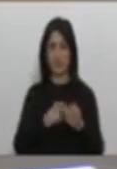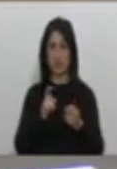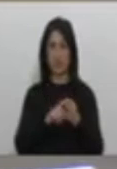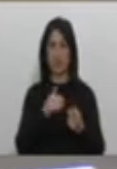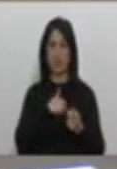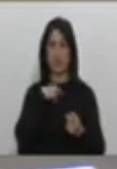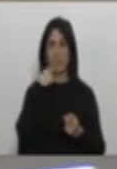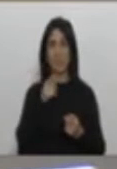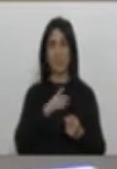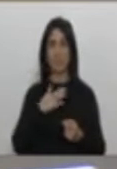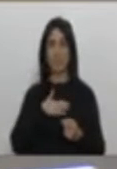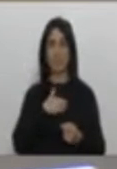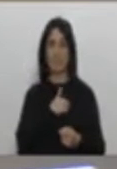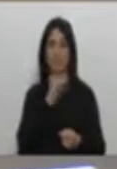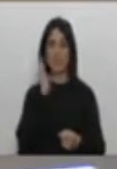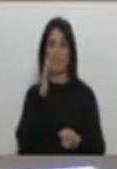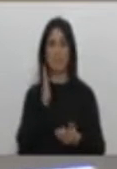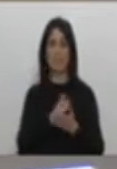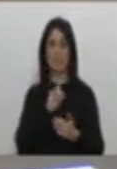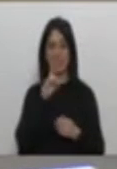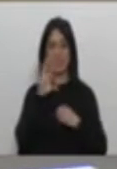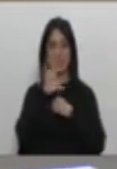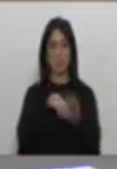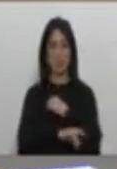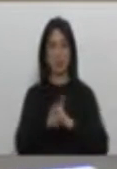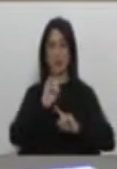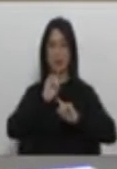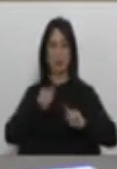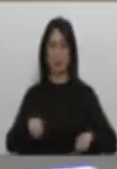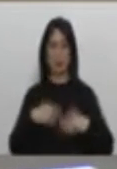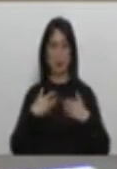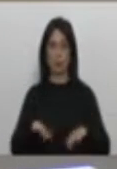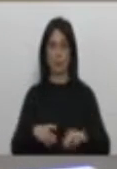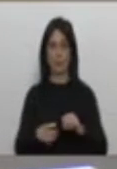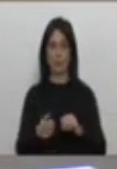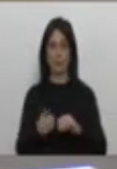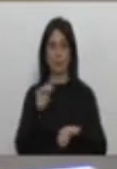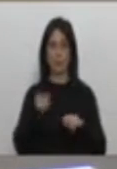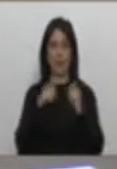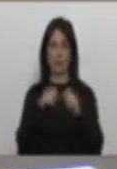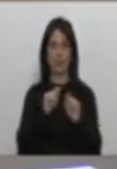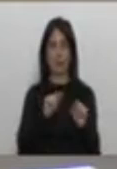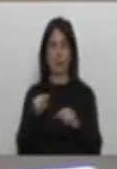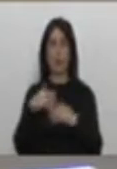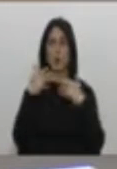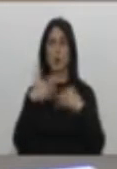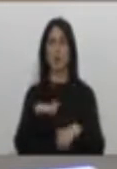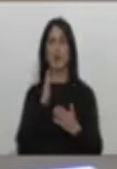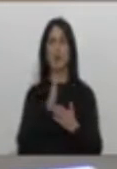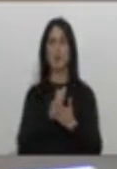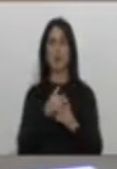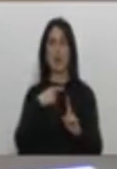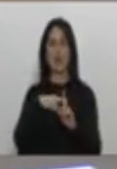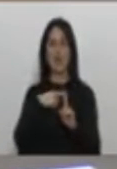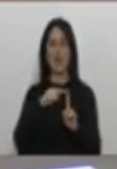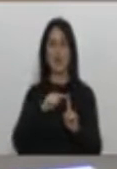ვთქვა, რომ ჩვენ იმედი გვაქვს, რომ უკვე წლის ბოლოს აღარ გვექნება გამოვლენები დარღვევების, უკვე არის დადებითი